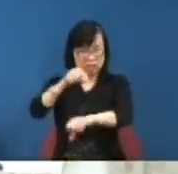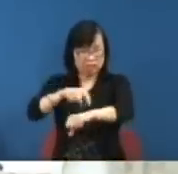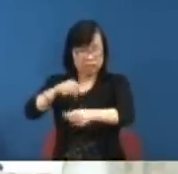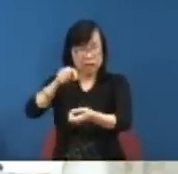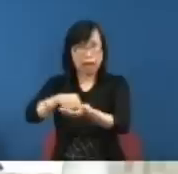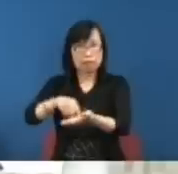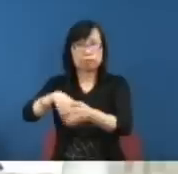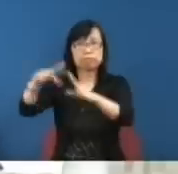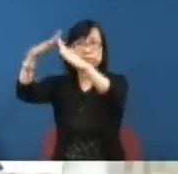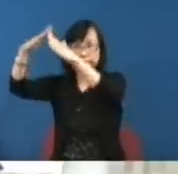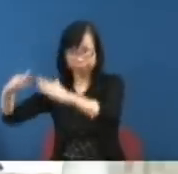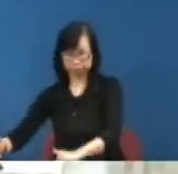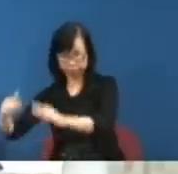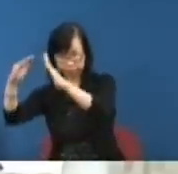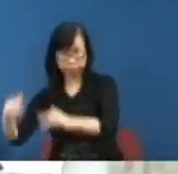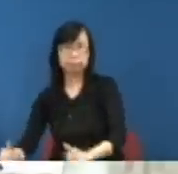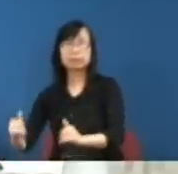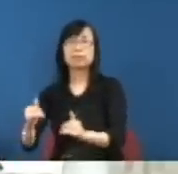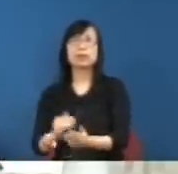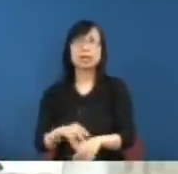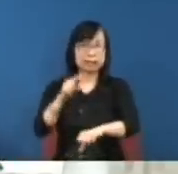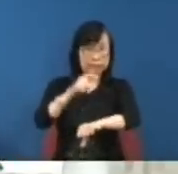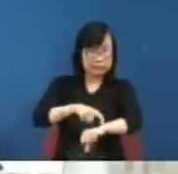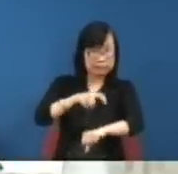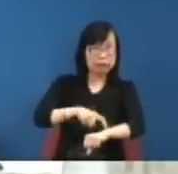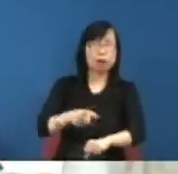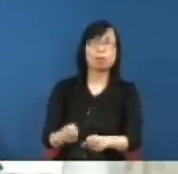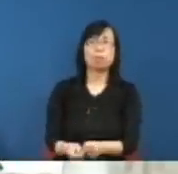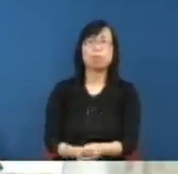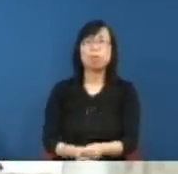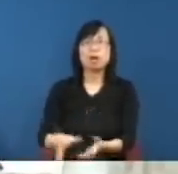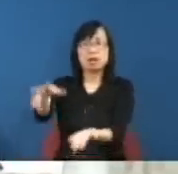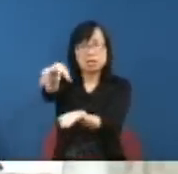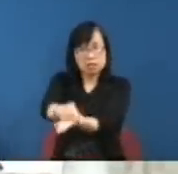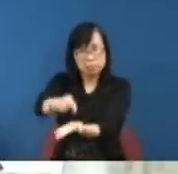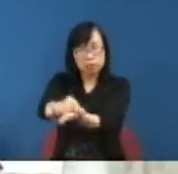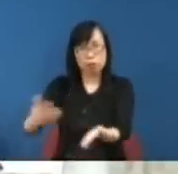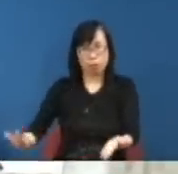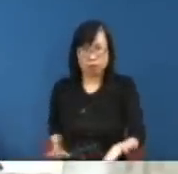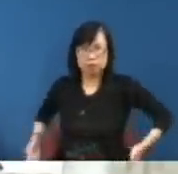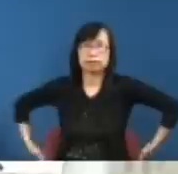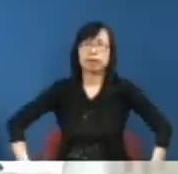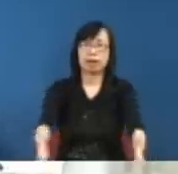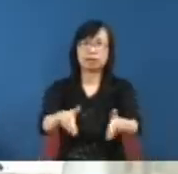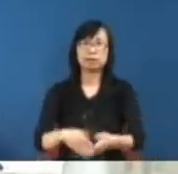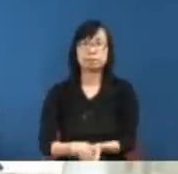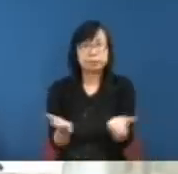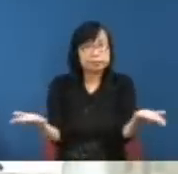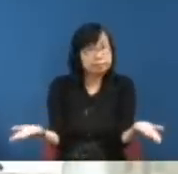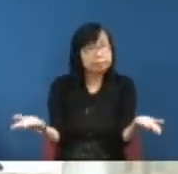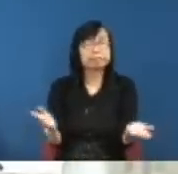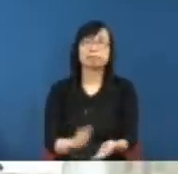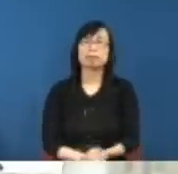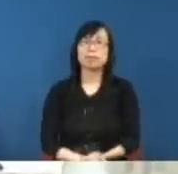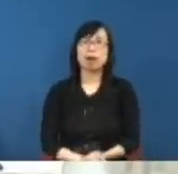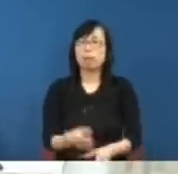扎營啊，定時定候去佔據華爾街又點啊？唔